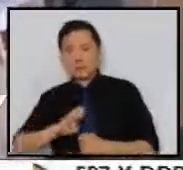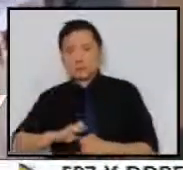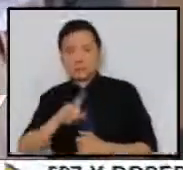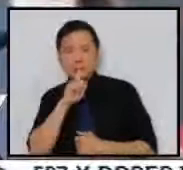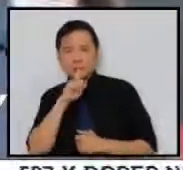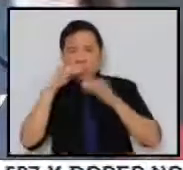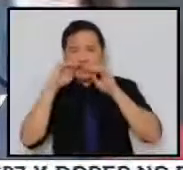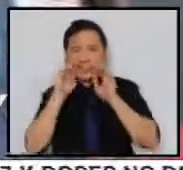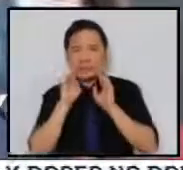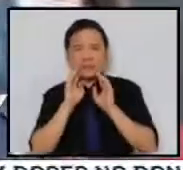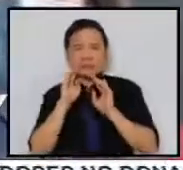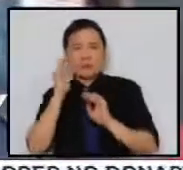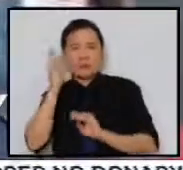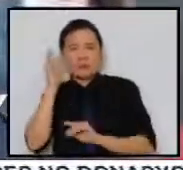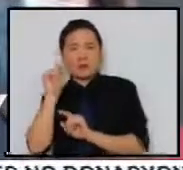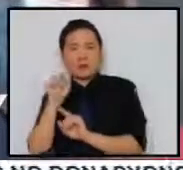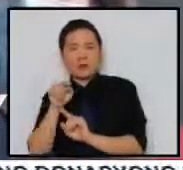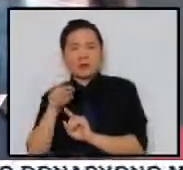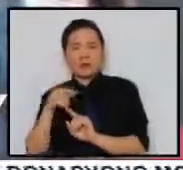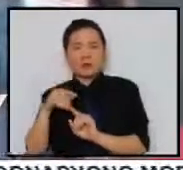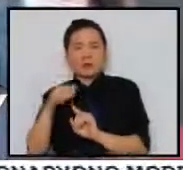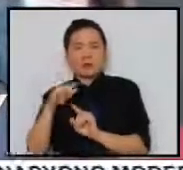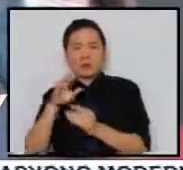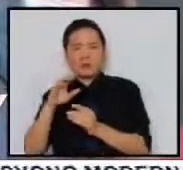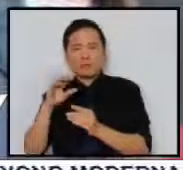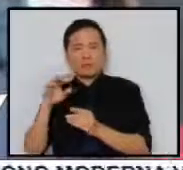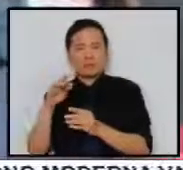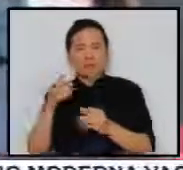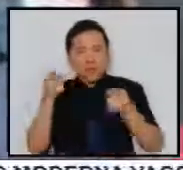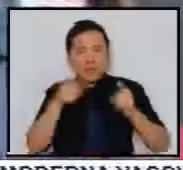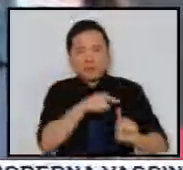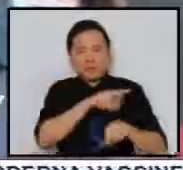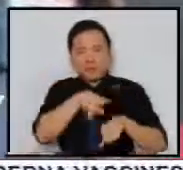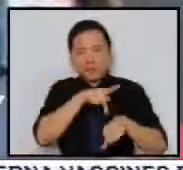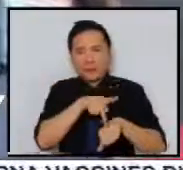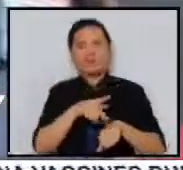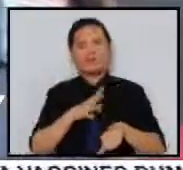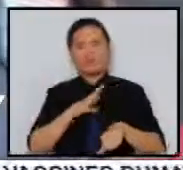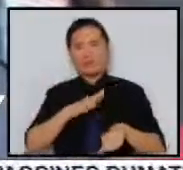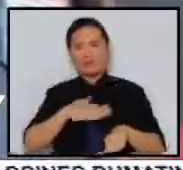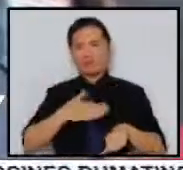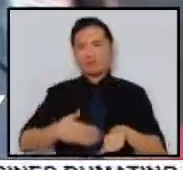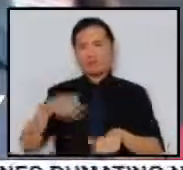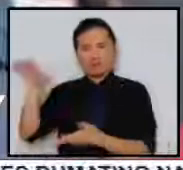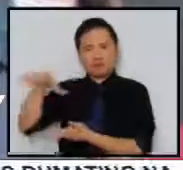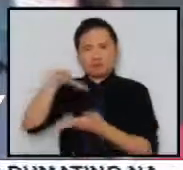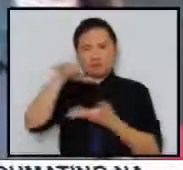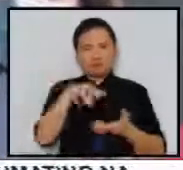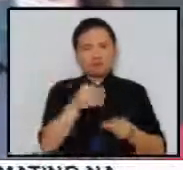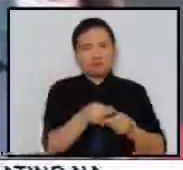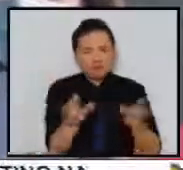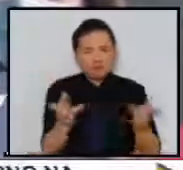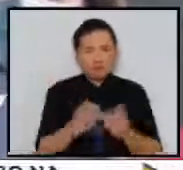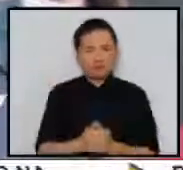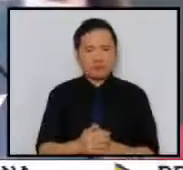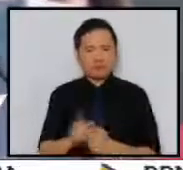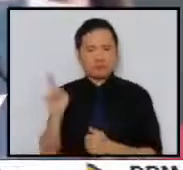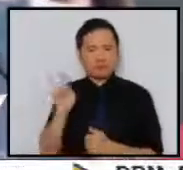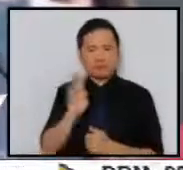sa vaccination program ng Pilipinas. The fight against the virus is not a short sprint, but it's rather a